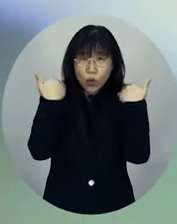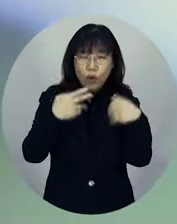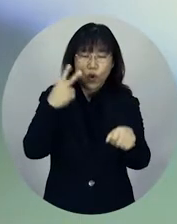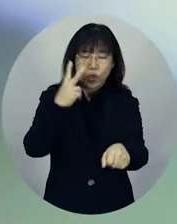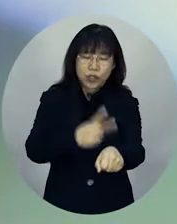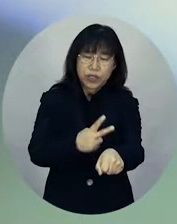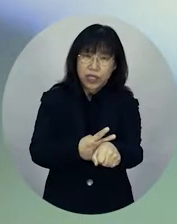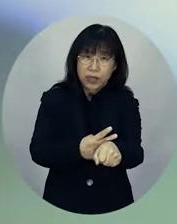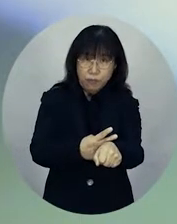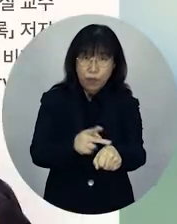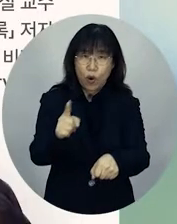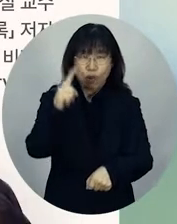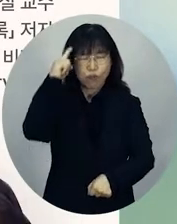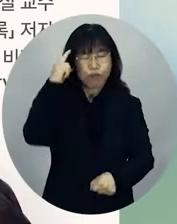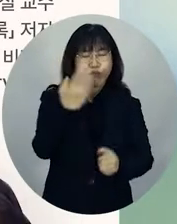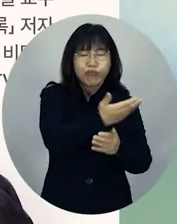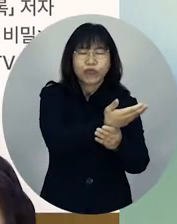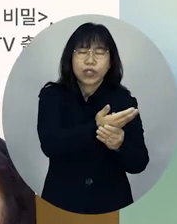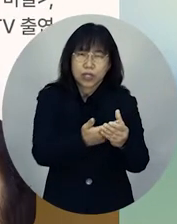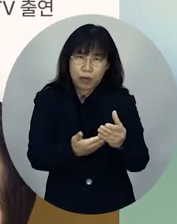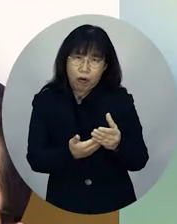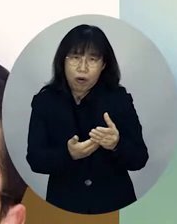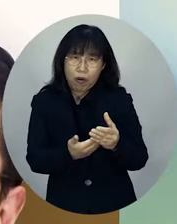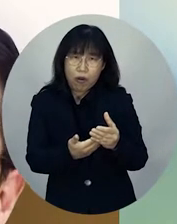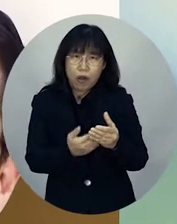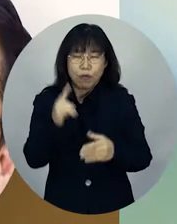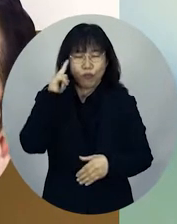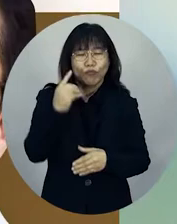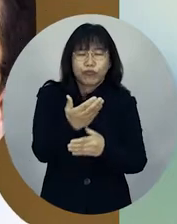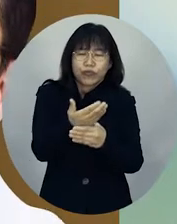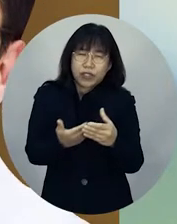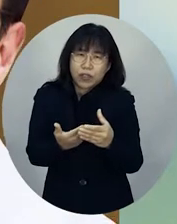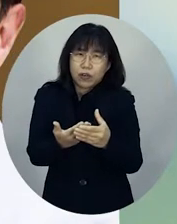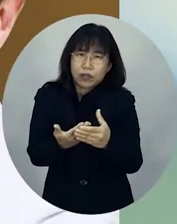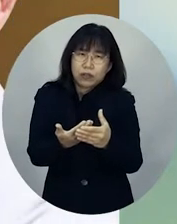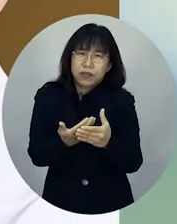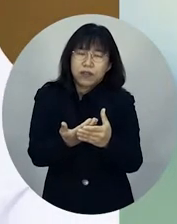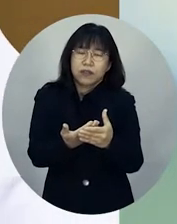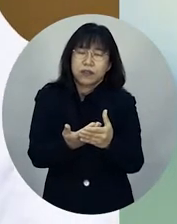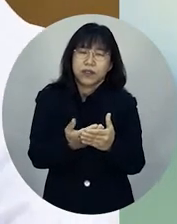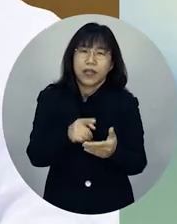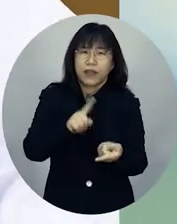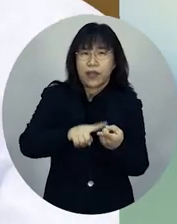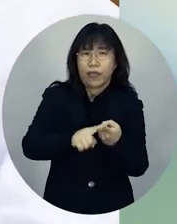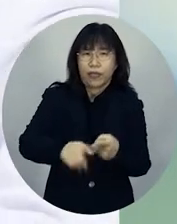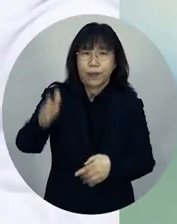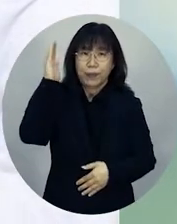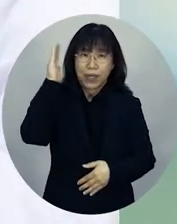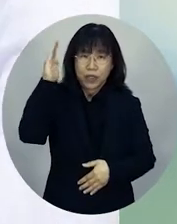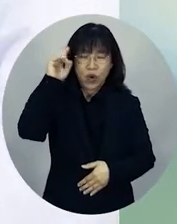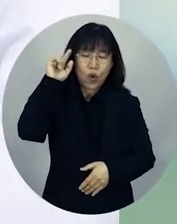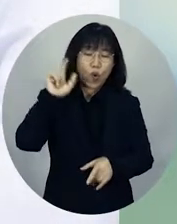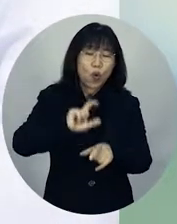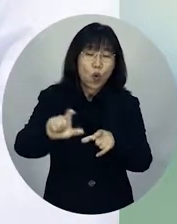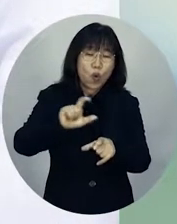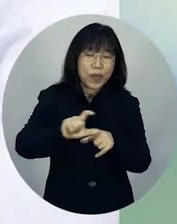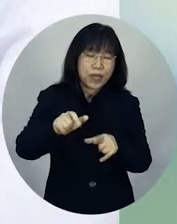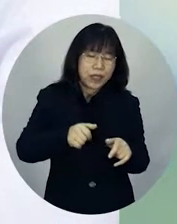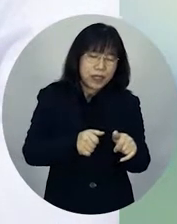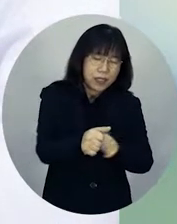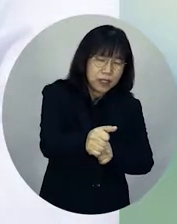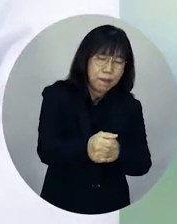정신건강의학교실 교수이자 무기력이 무기력해지도록에 저자인 한창수 교수가 강사로 나와 요즘